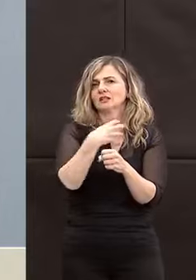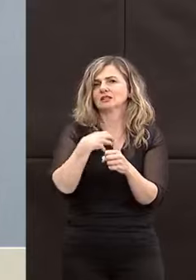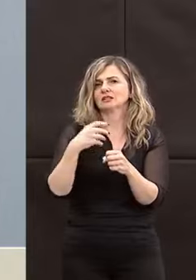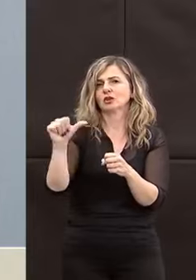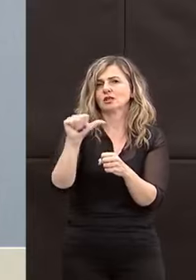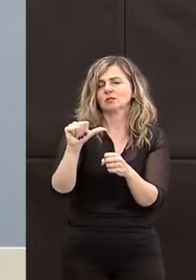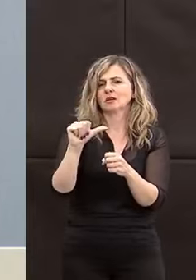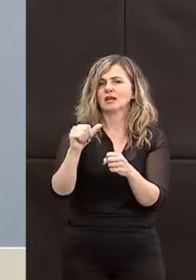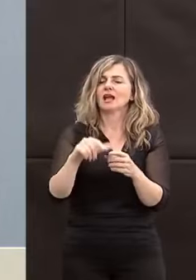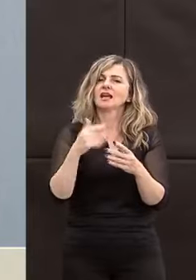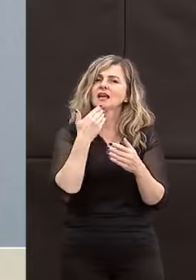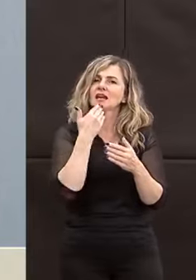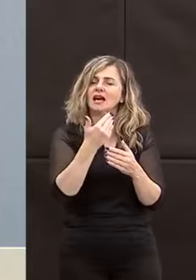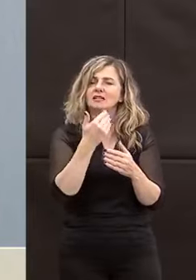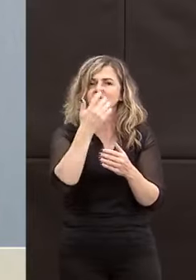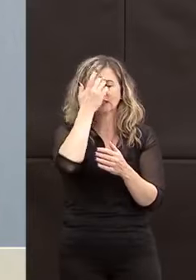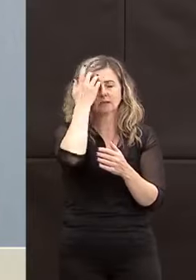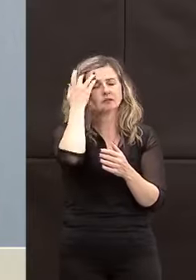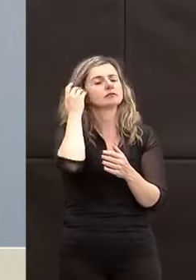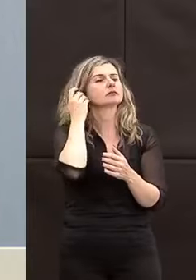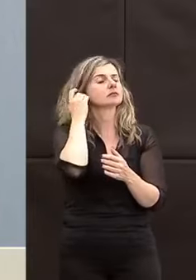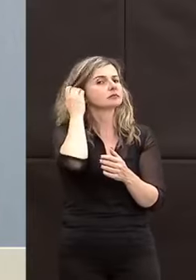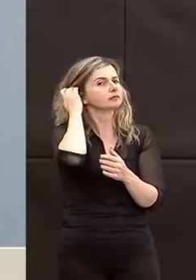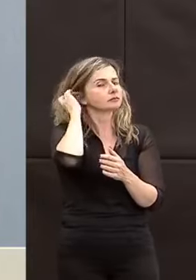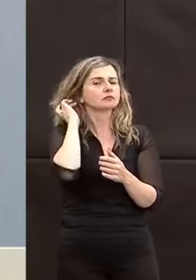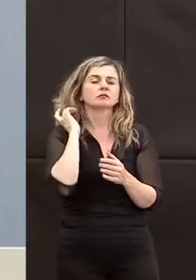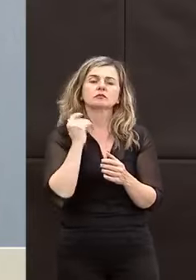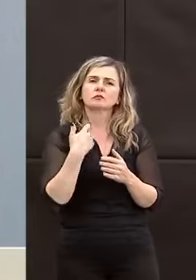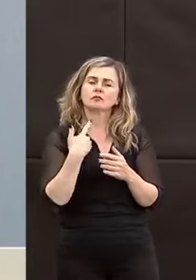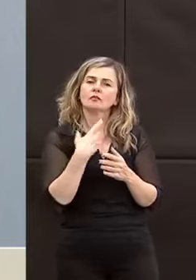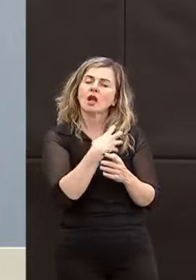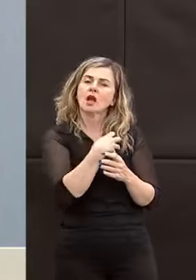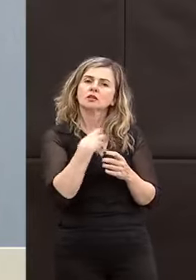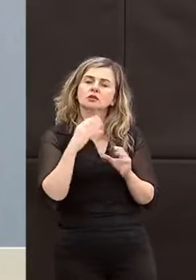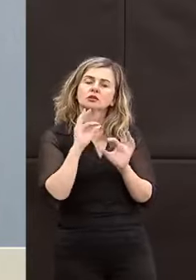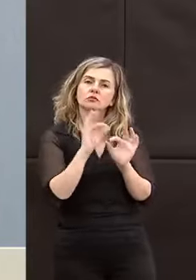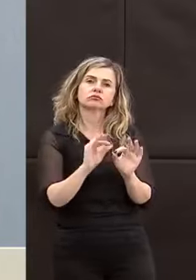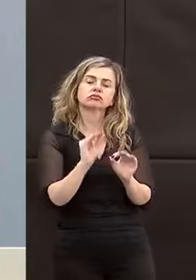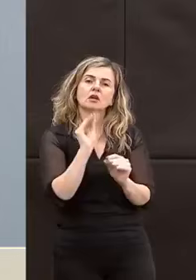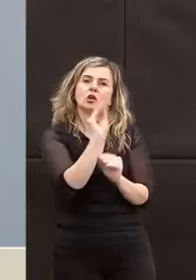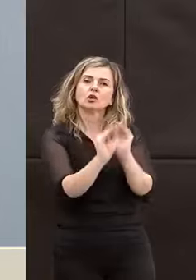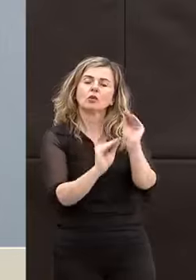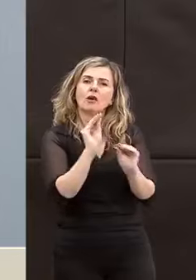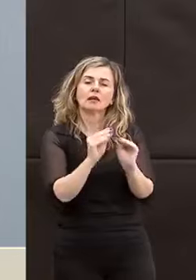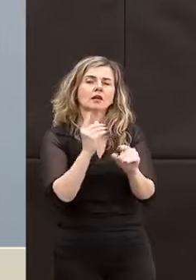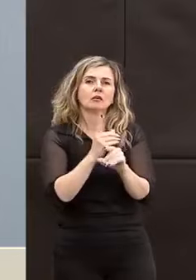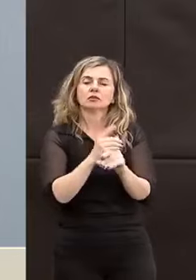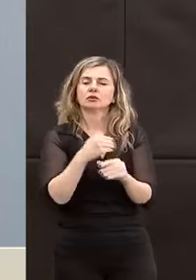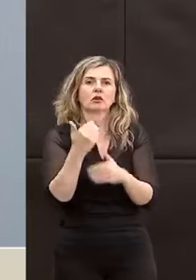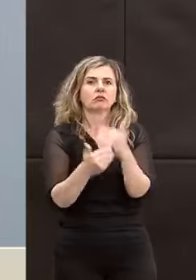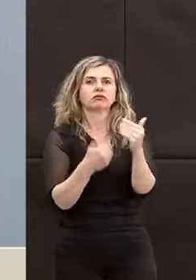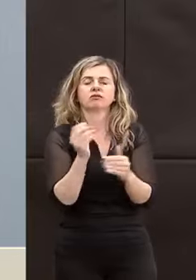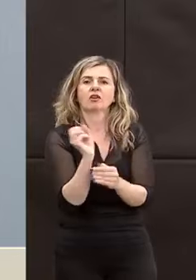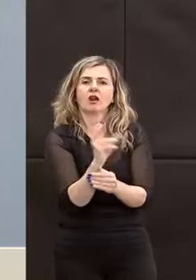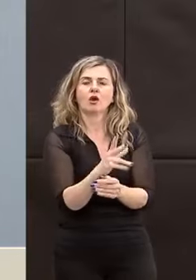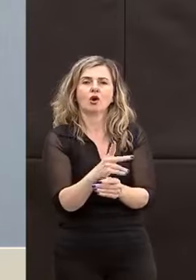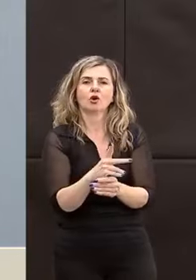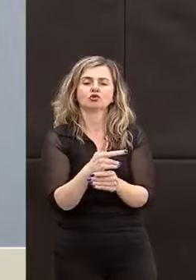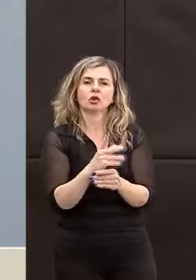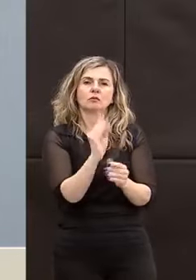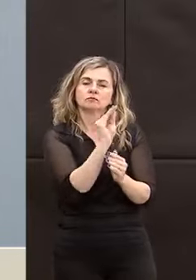grazie assessore sono arrivate delle domande dobbiamo andare veloci perché sono le edizioni 17 39 allora